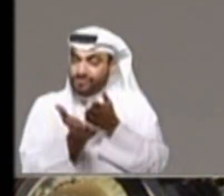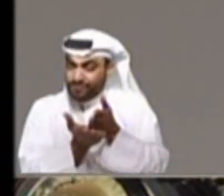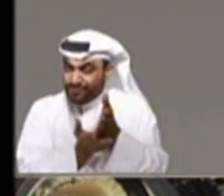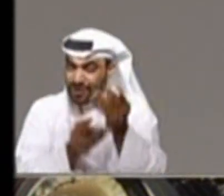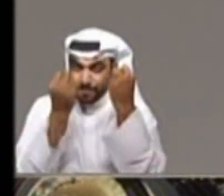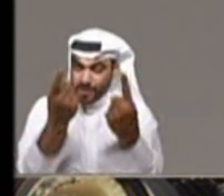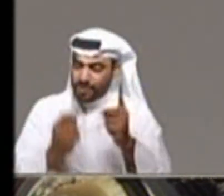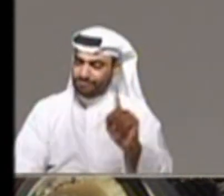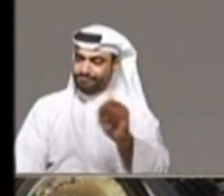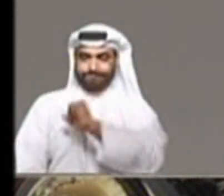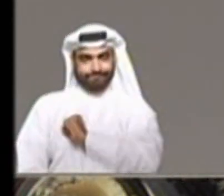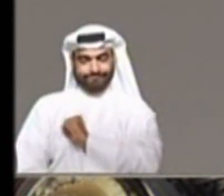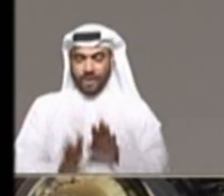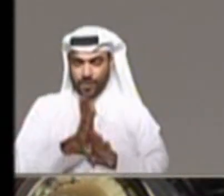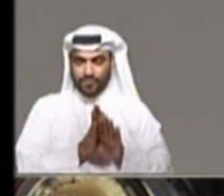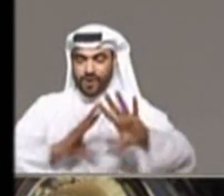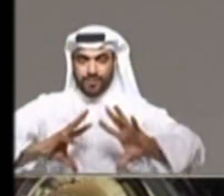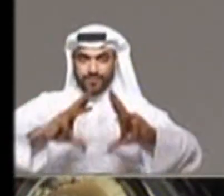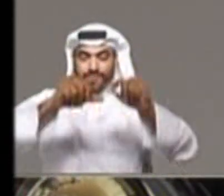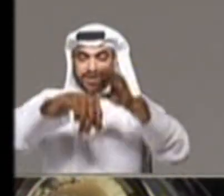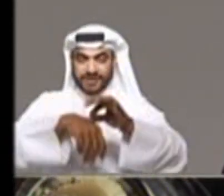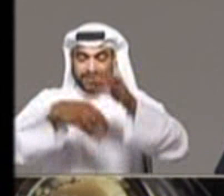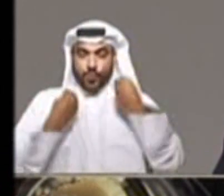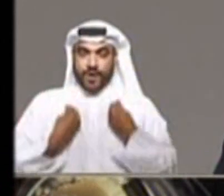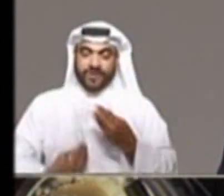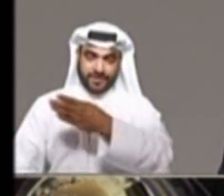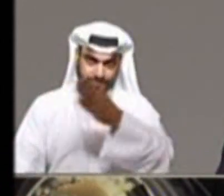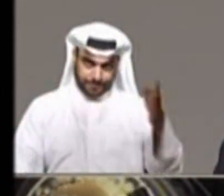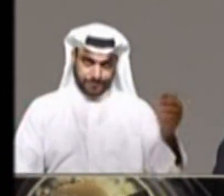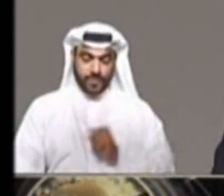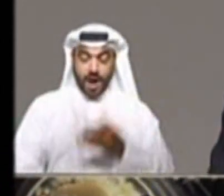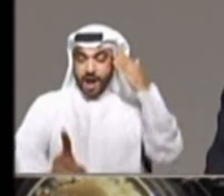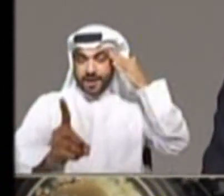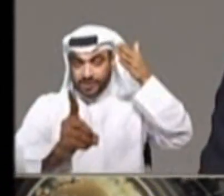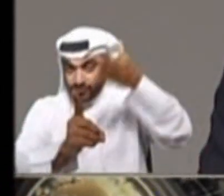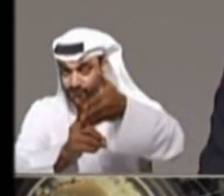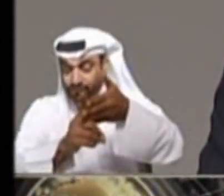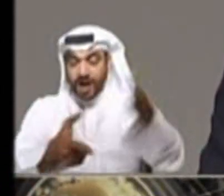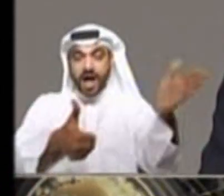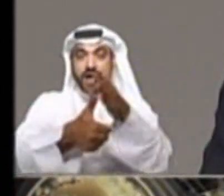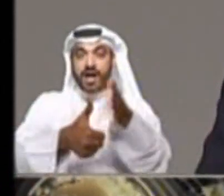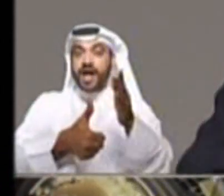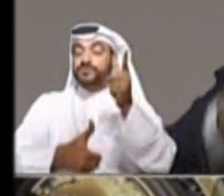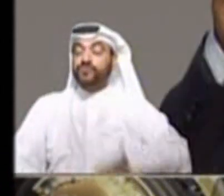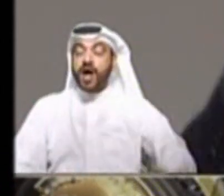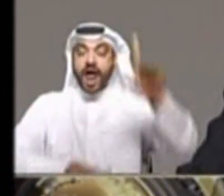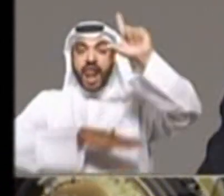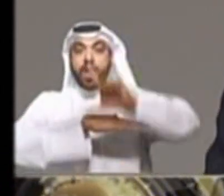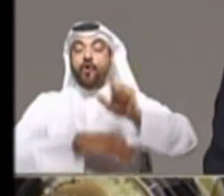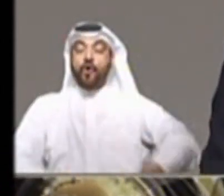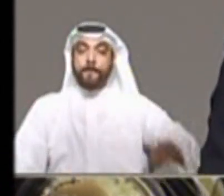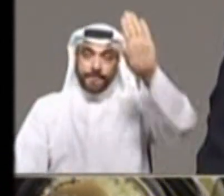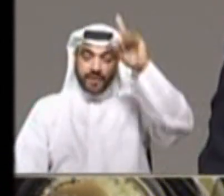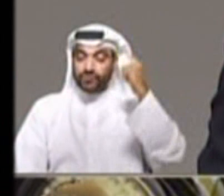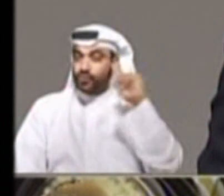يتلائم مع تقدم الإنسان وتحضره المفترض. أنا سأركز على القضية الأم الأكثر